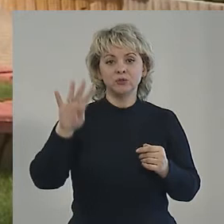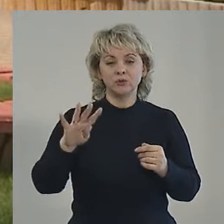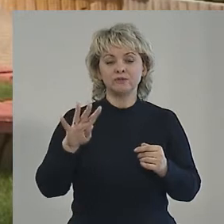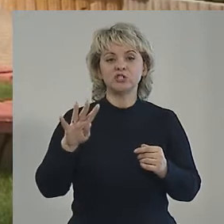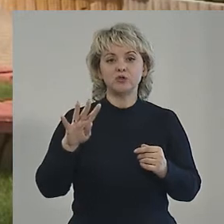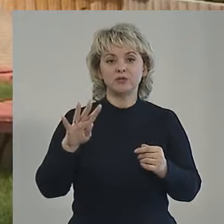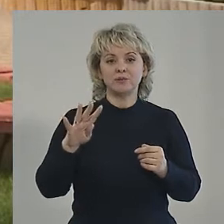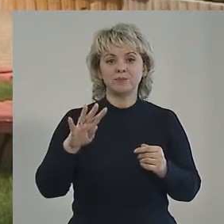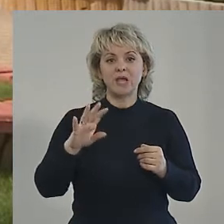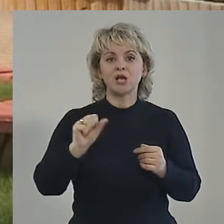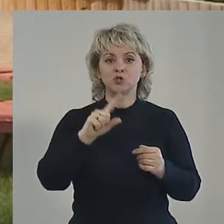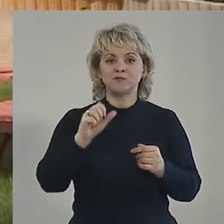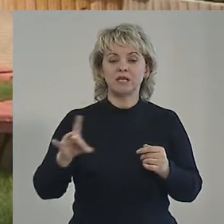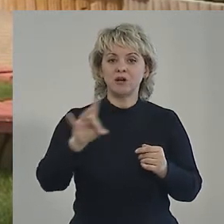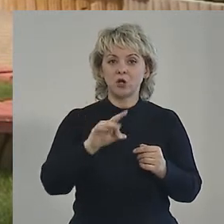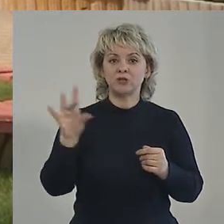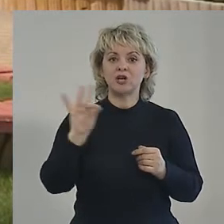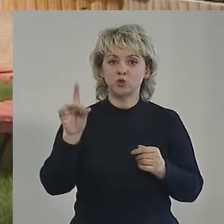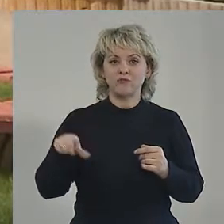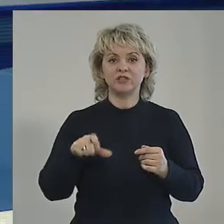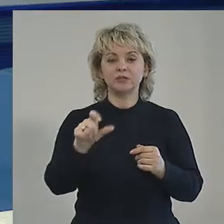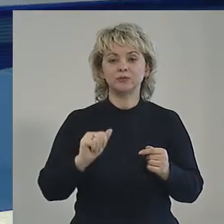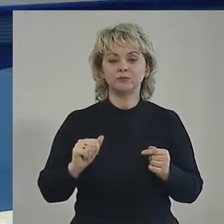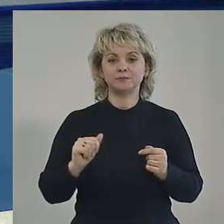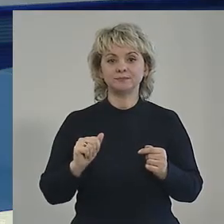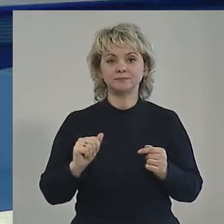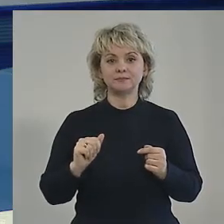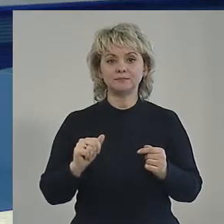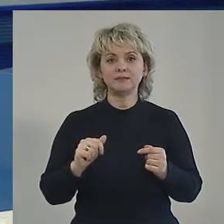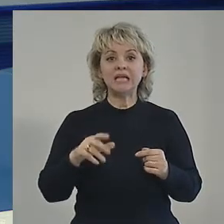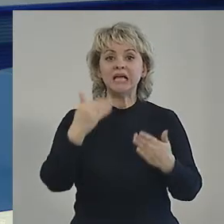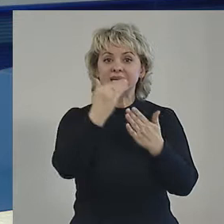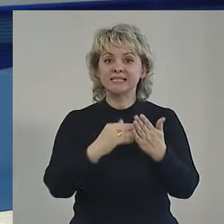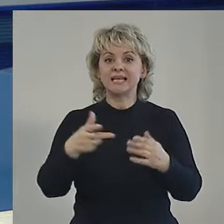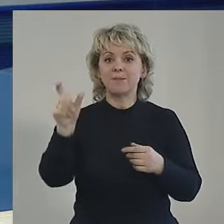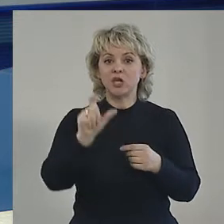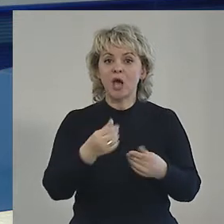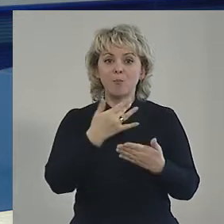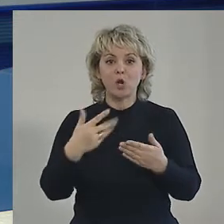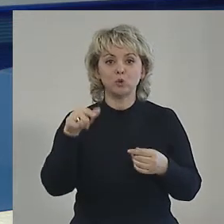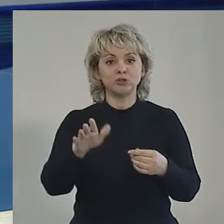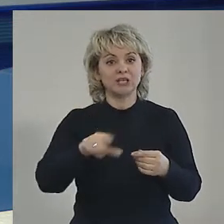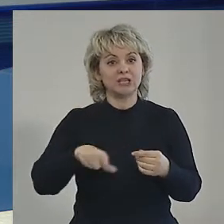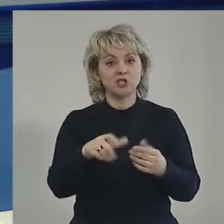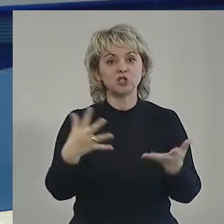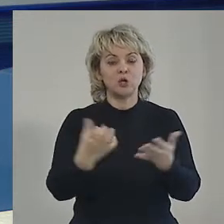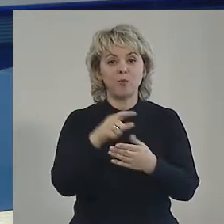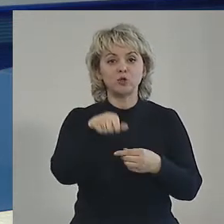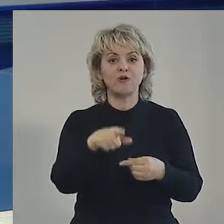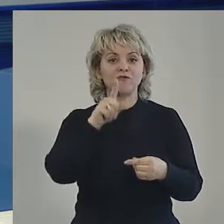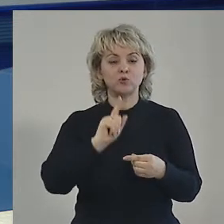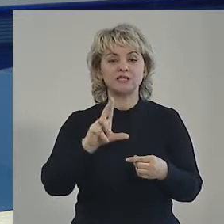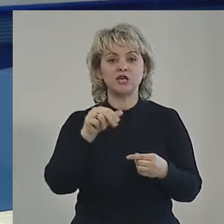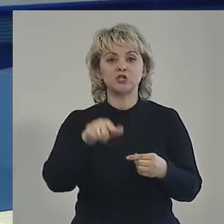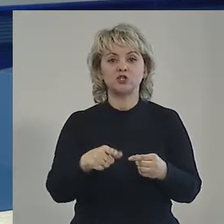Андреянов, Дон 24, Азовский район, Ростов-на-Дону. Рецепты итальянские, а продукты донские. А получается еще